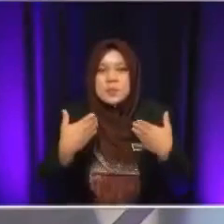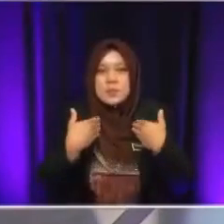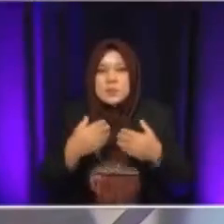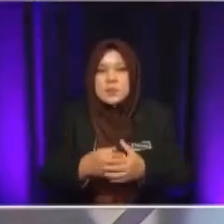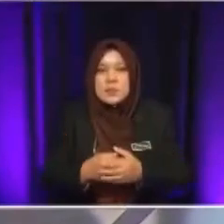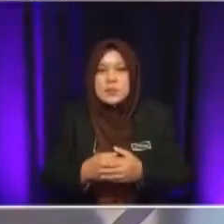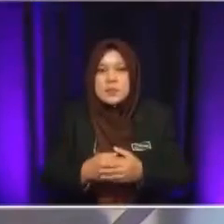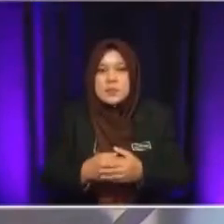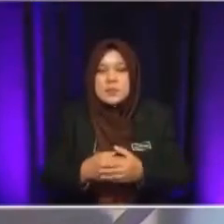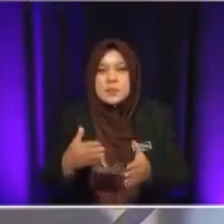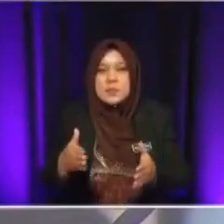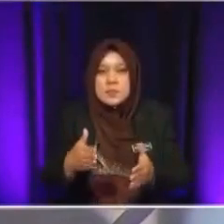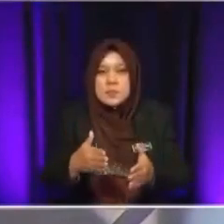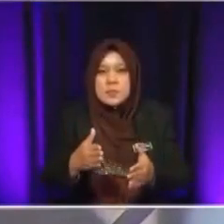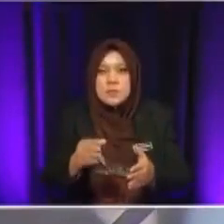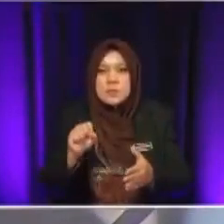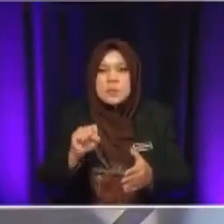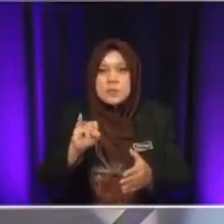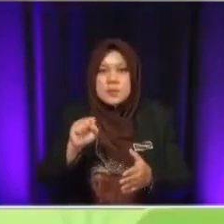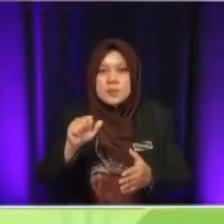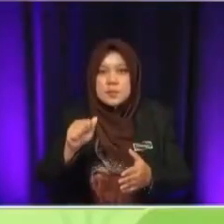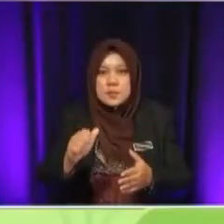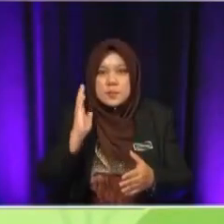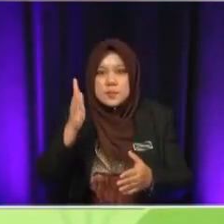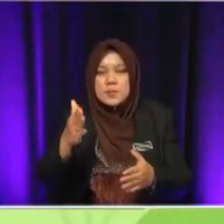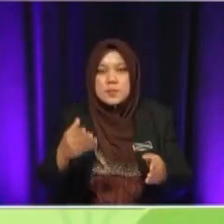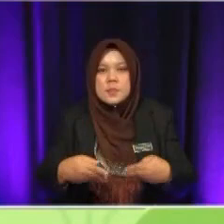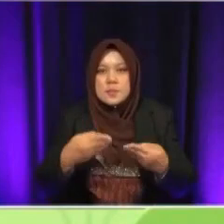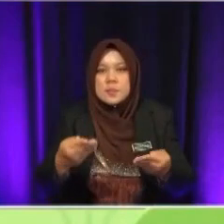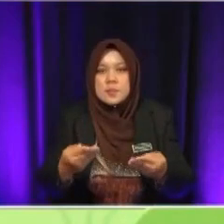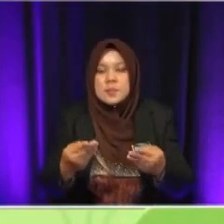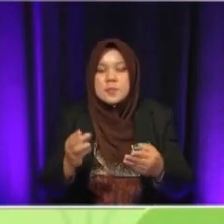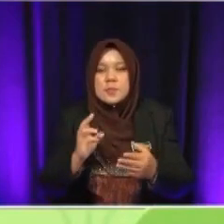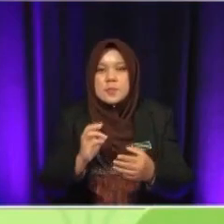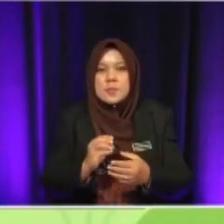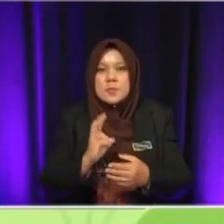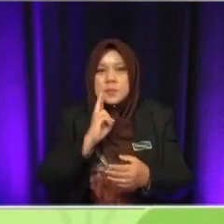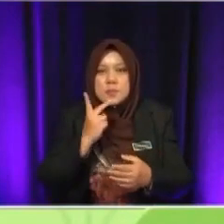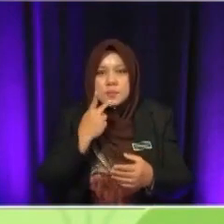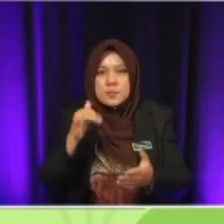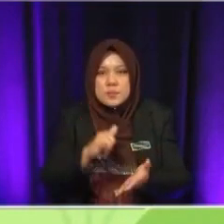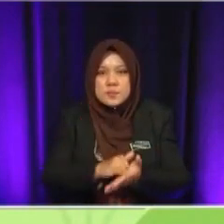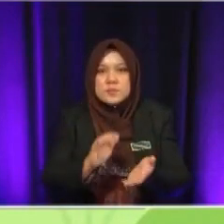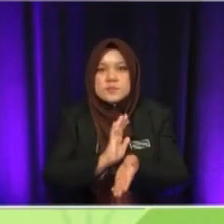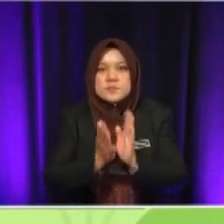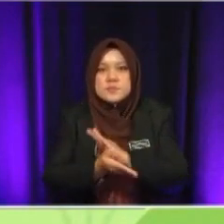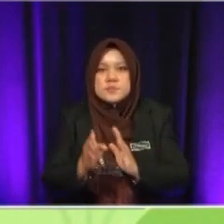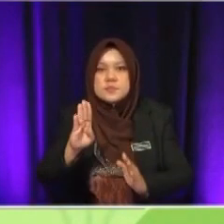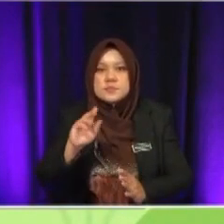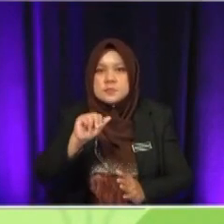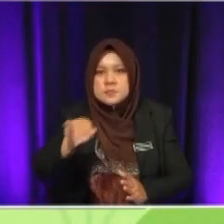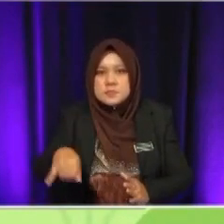kan? Ikan ikan punya sisa akan beri nutrien pula pada tumbuhan. Ya. Okey, jadi baja lah untuk